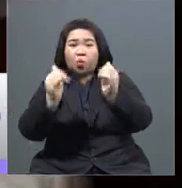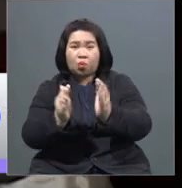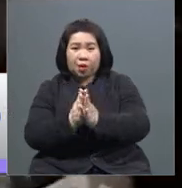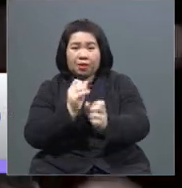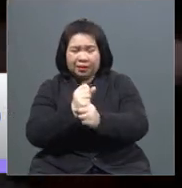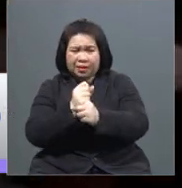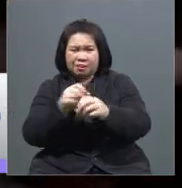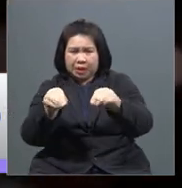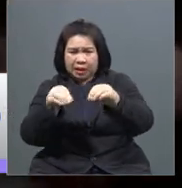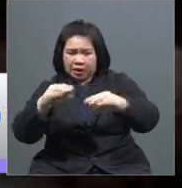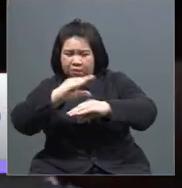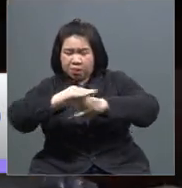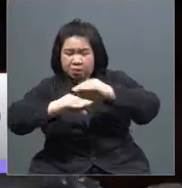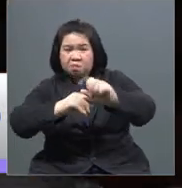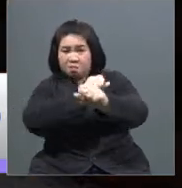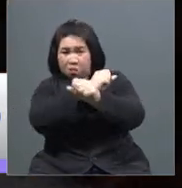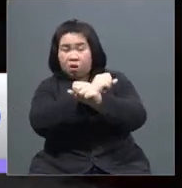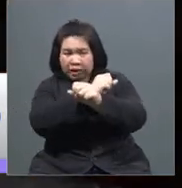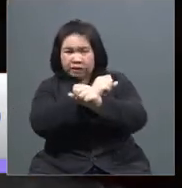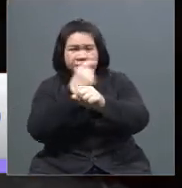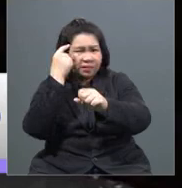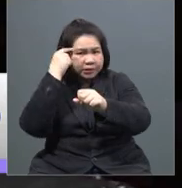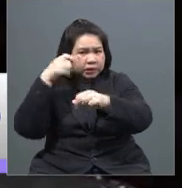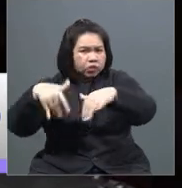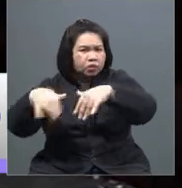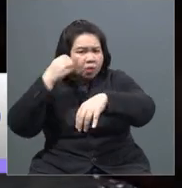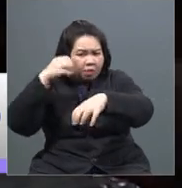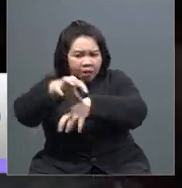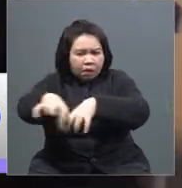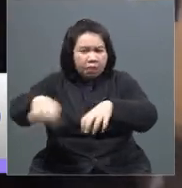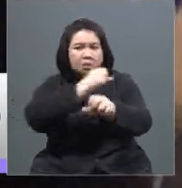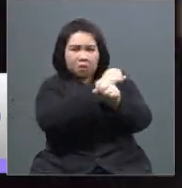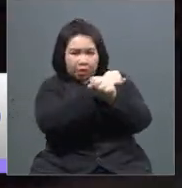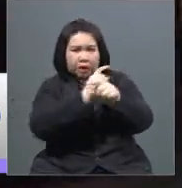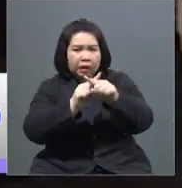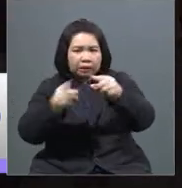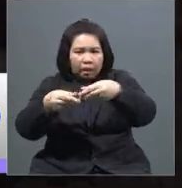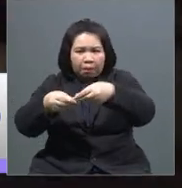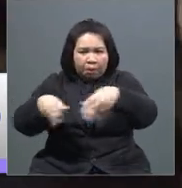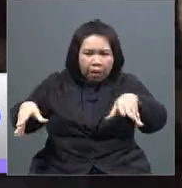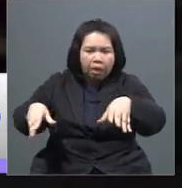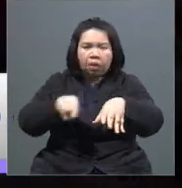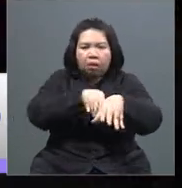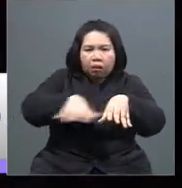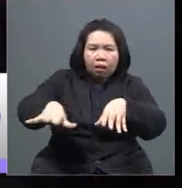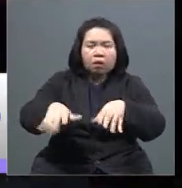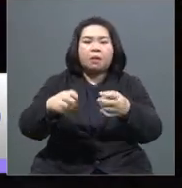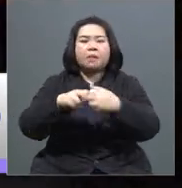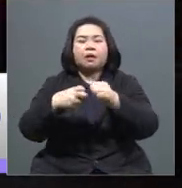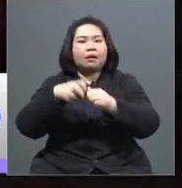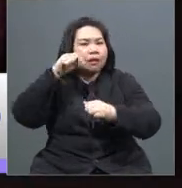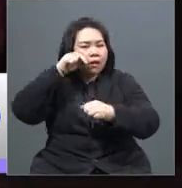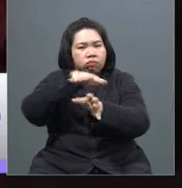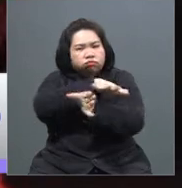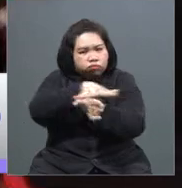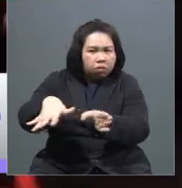ไว้ป้องกันน้ำนะฮะไม่ให้เข้าชุมชนวัดธาตุหลังจากพังทลายลงเนื่องจากกระแสน้ำโขงเนี่ยไหล